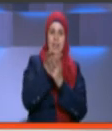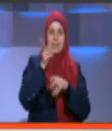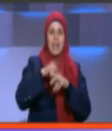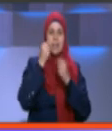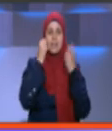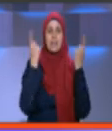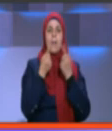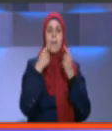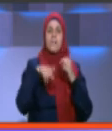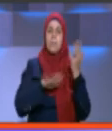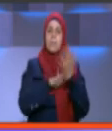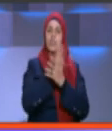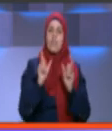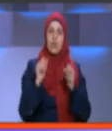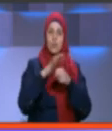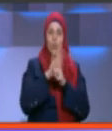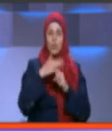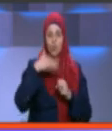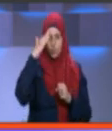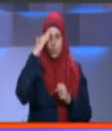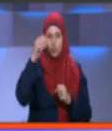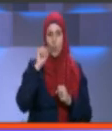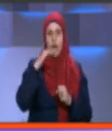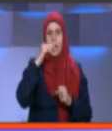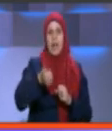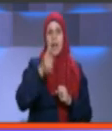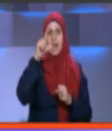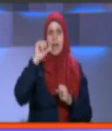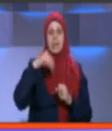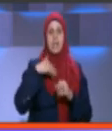في ظل هذه الأزمة. كنت معي خالد شقير